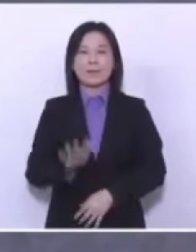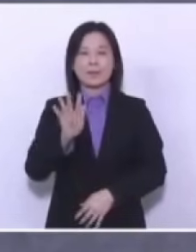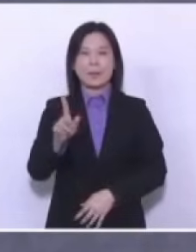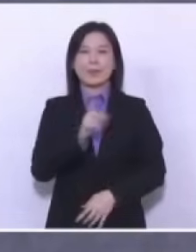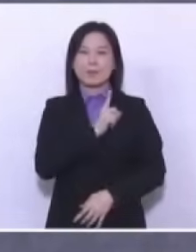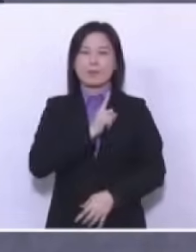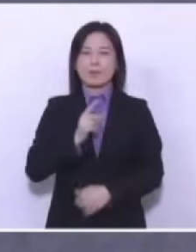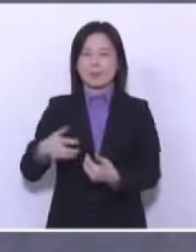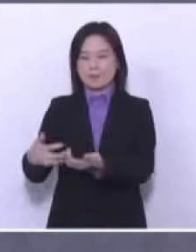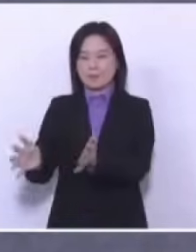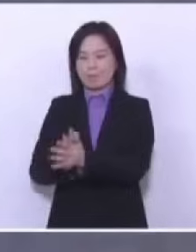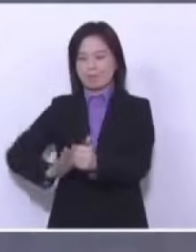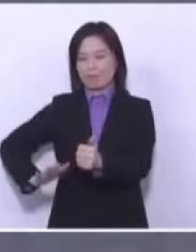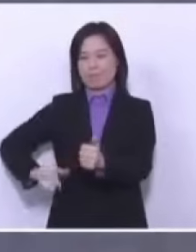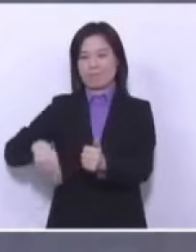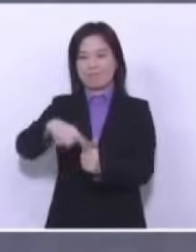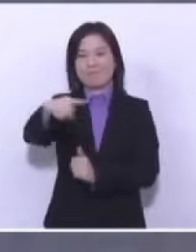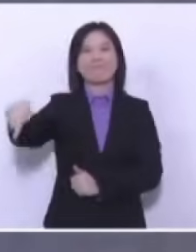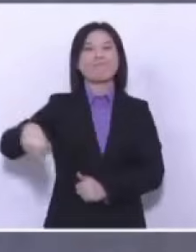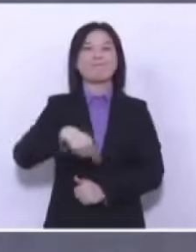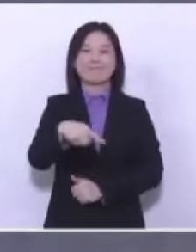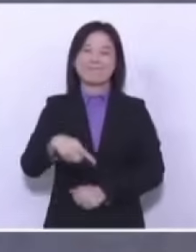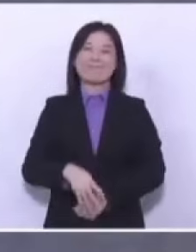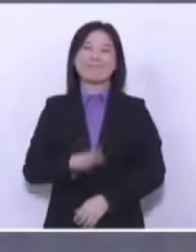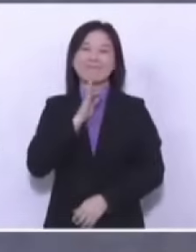己的团队，就是你们。